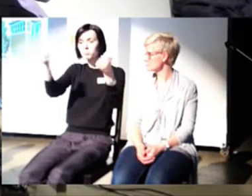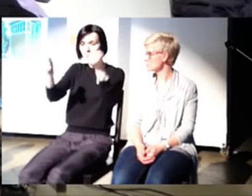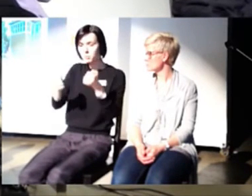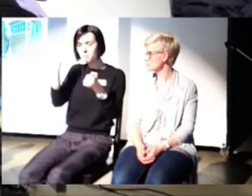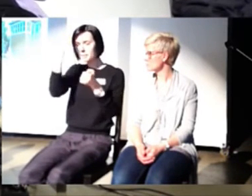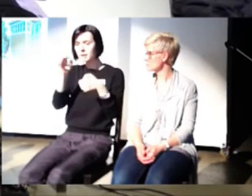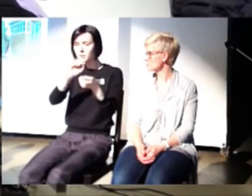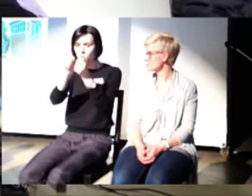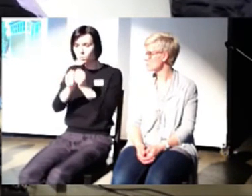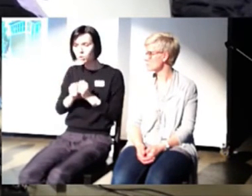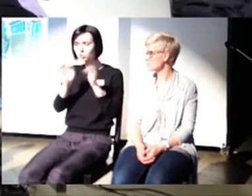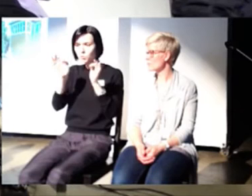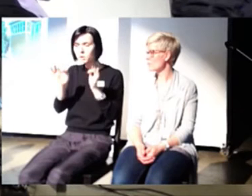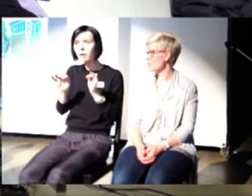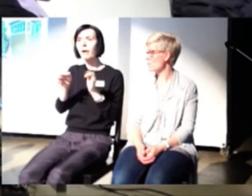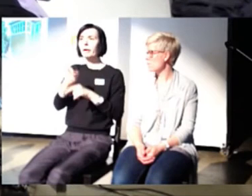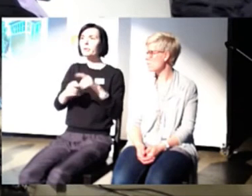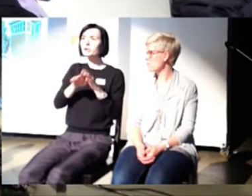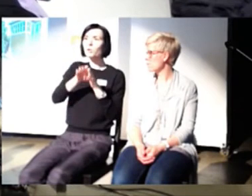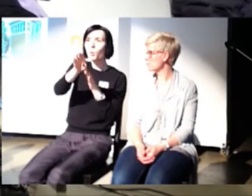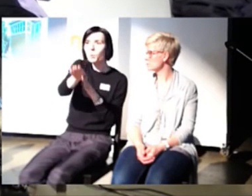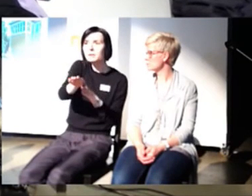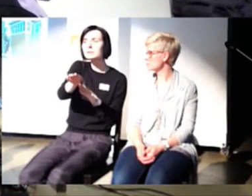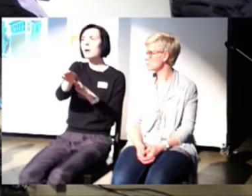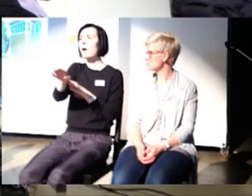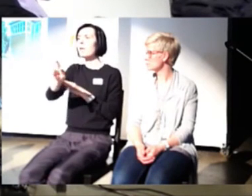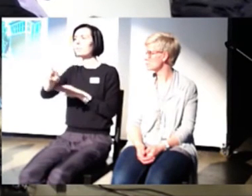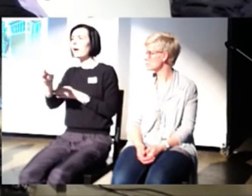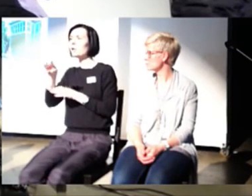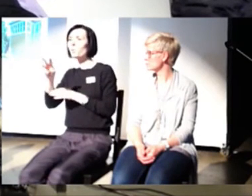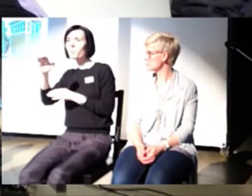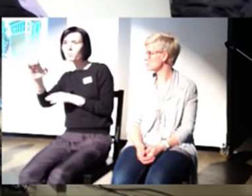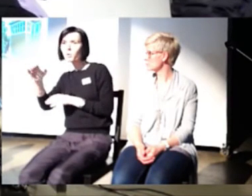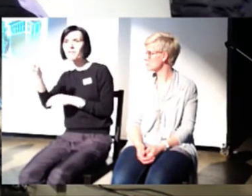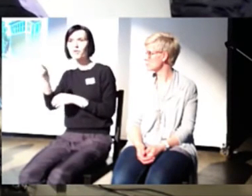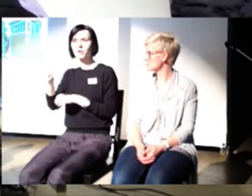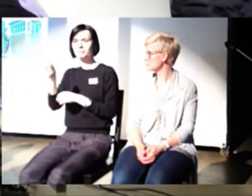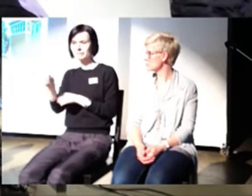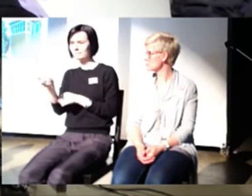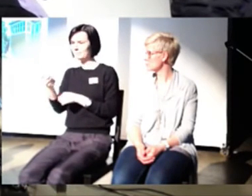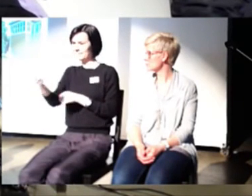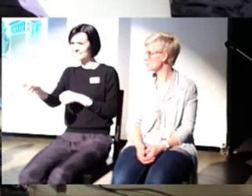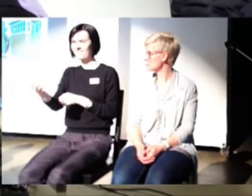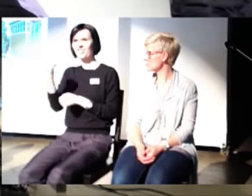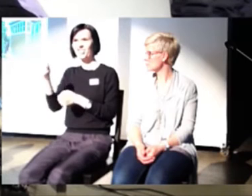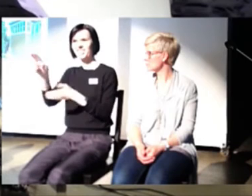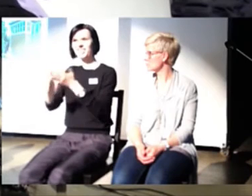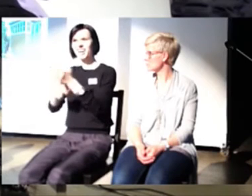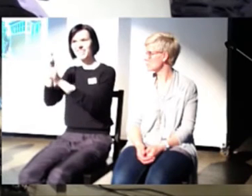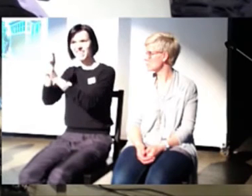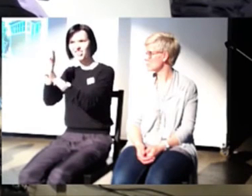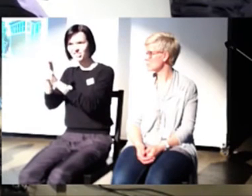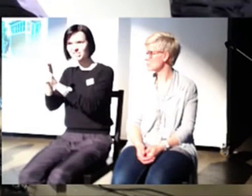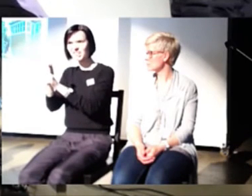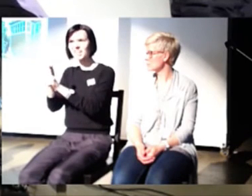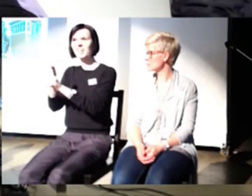niin, että se luiska tai se kylppäri voi olla taidetta jo sinänsä. Miten se, niin kun, että esteettömyys ei ole